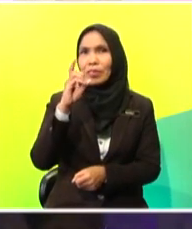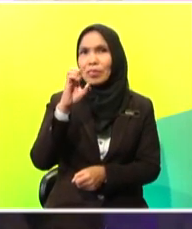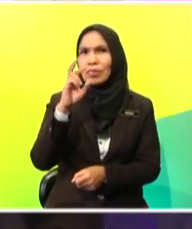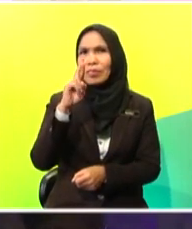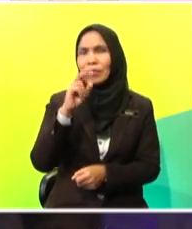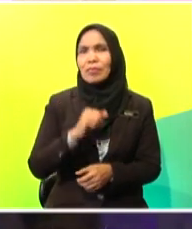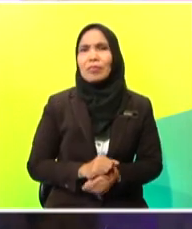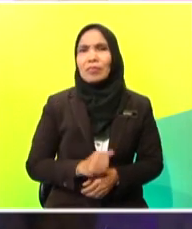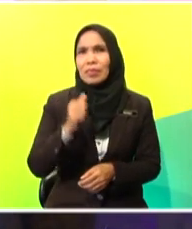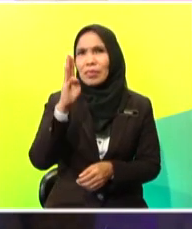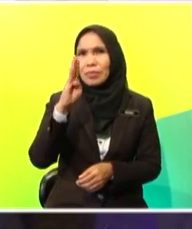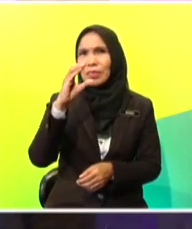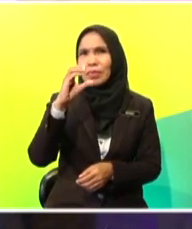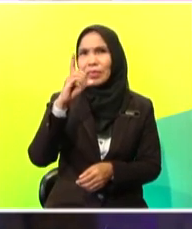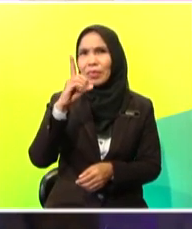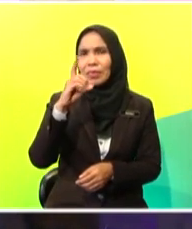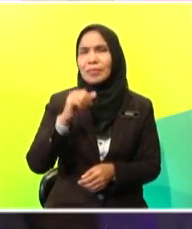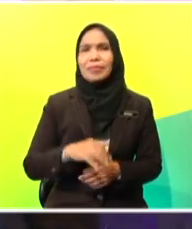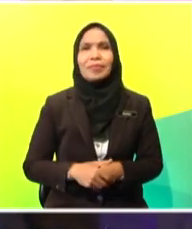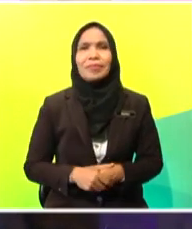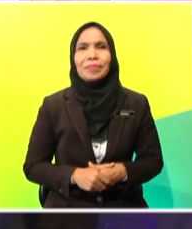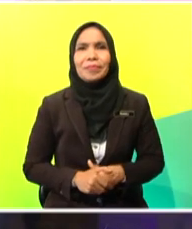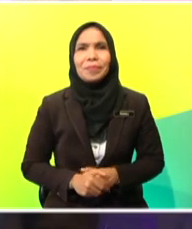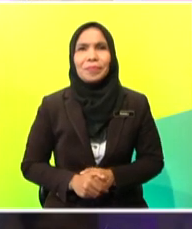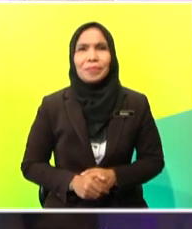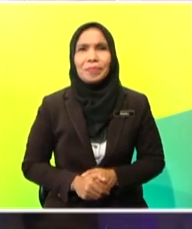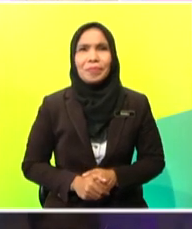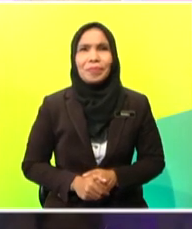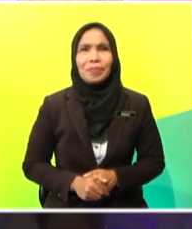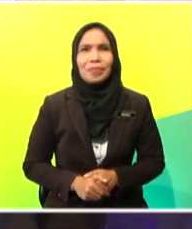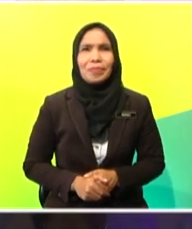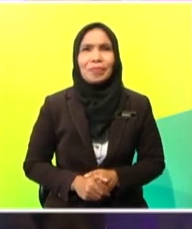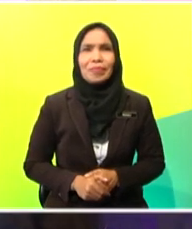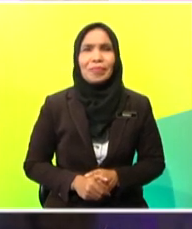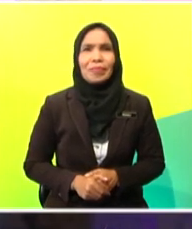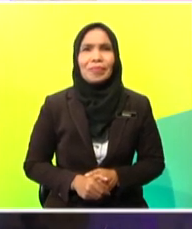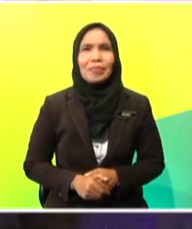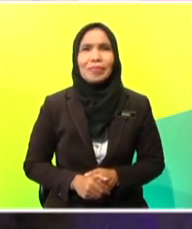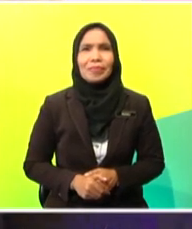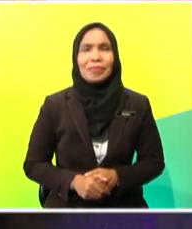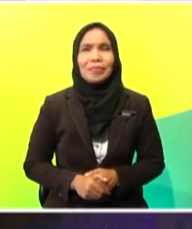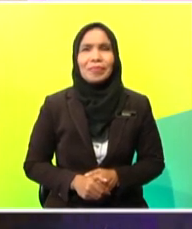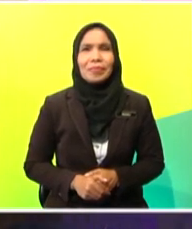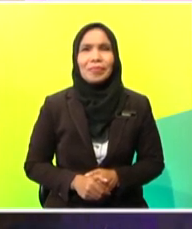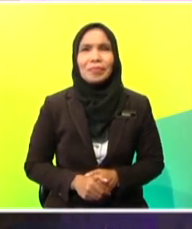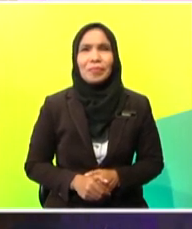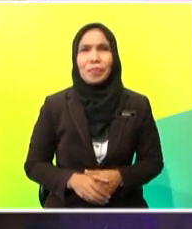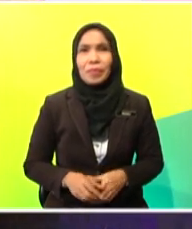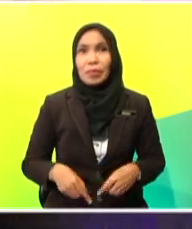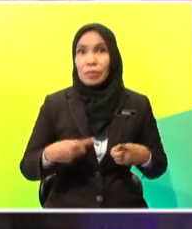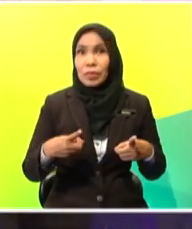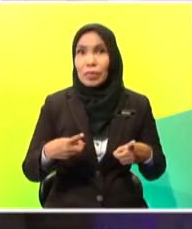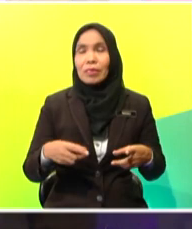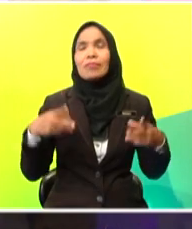Oke ditunggu Allah kayak gitu Udah belajar ABC insiden itu Oke kita bikin Days hai